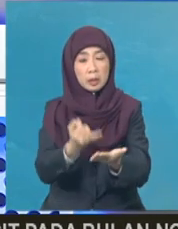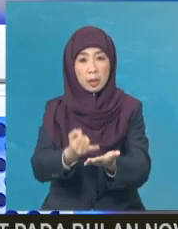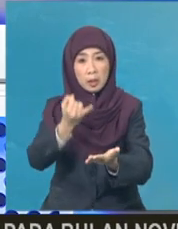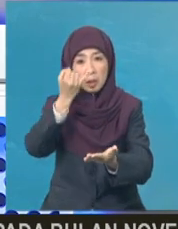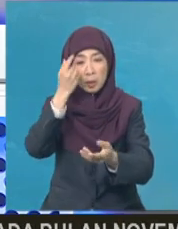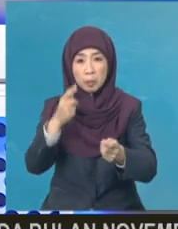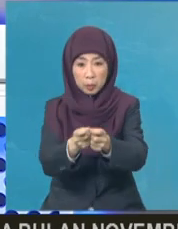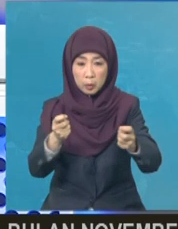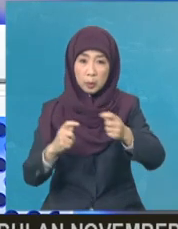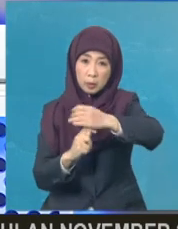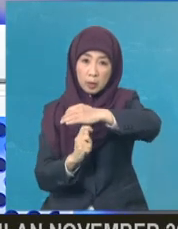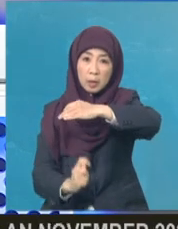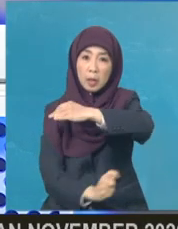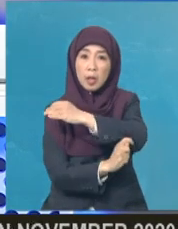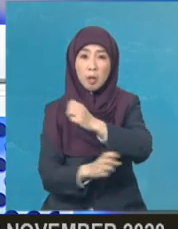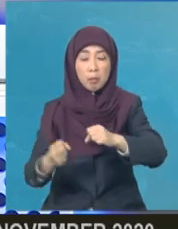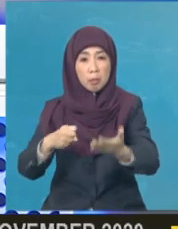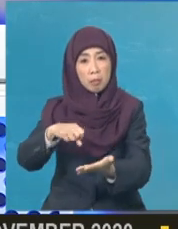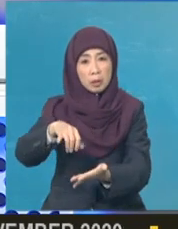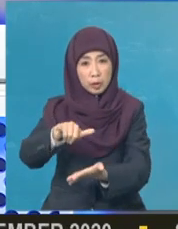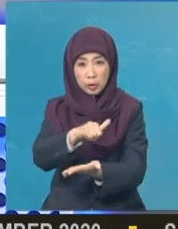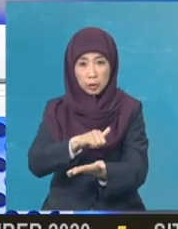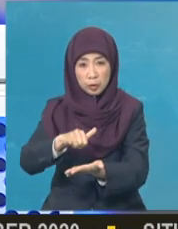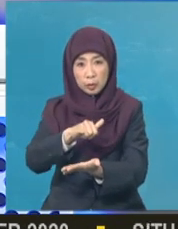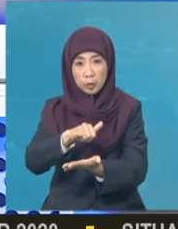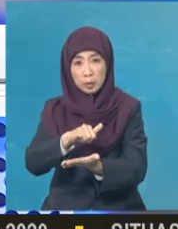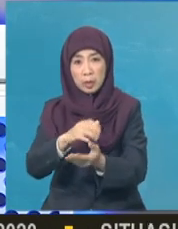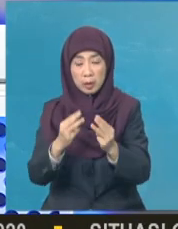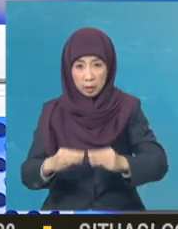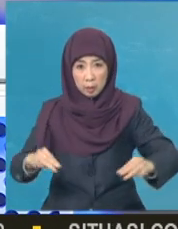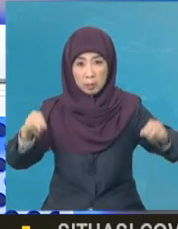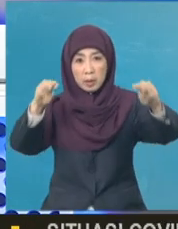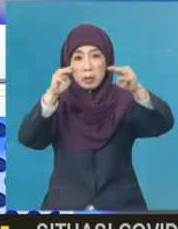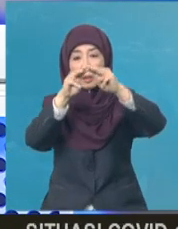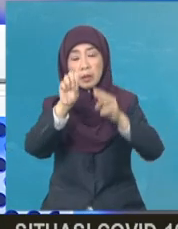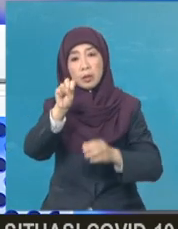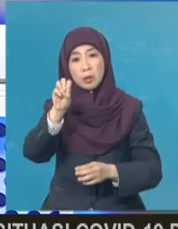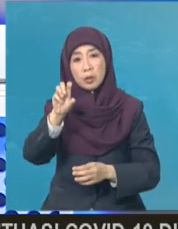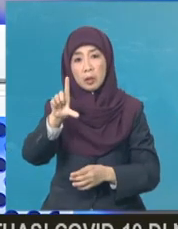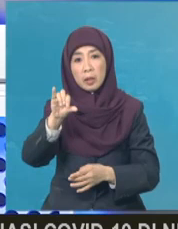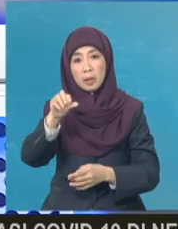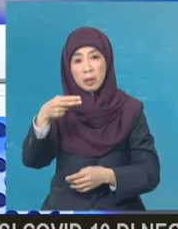taman surga anjuran by event marleys rekan di masjid as-solihin